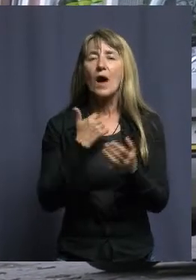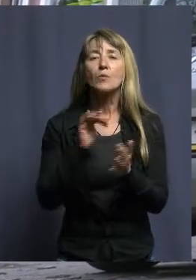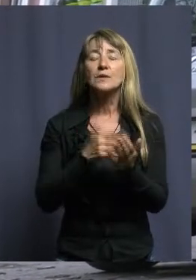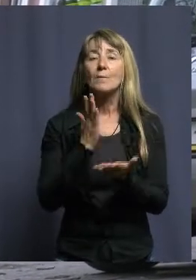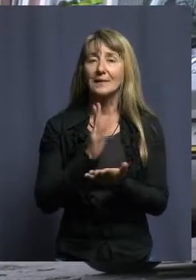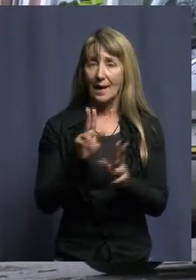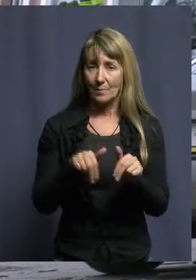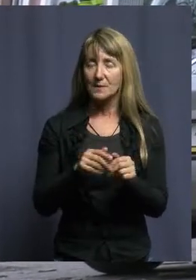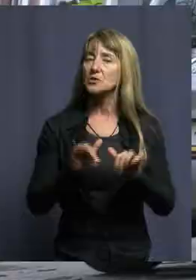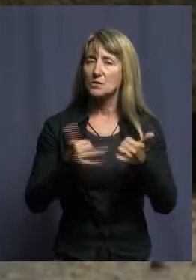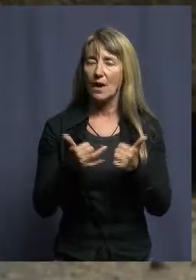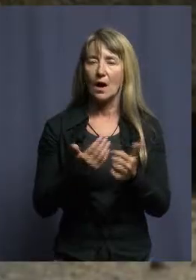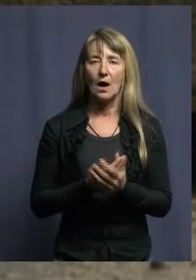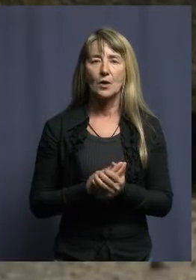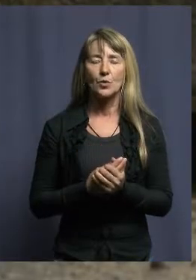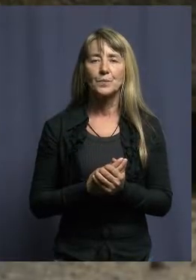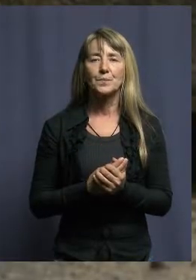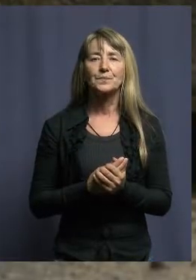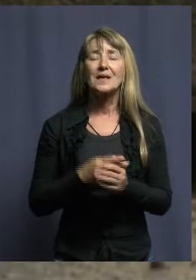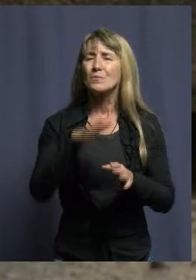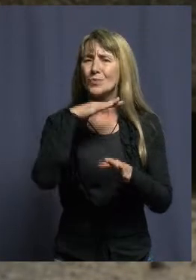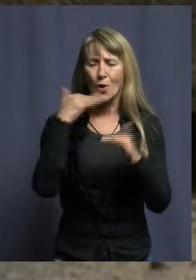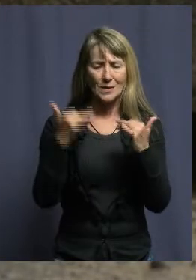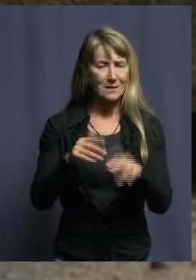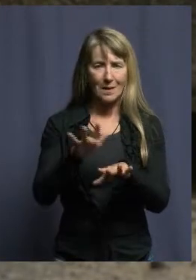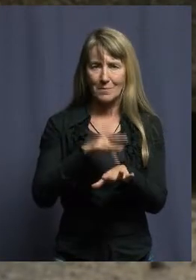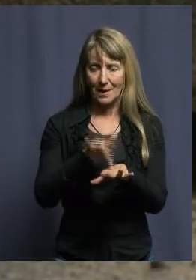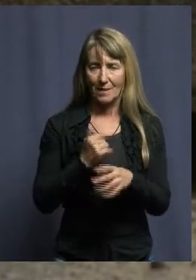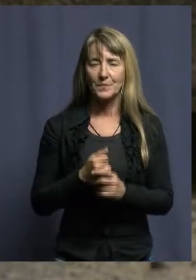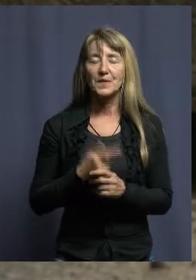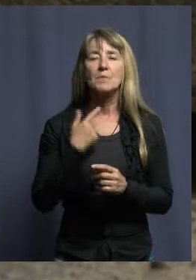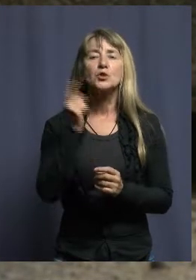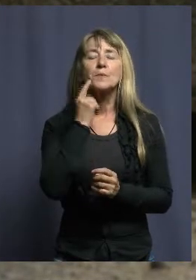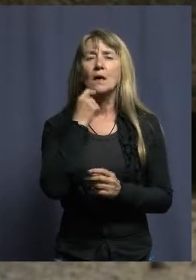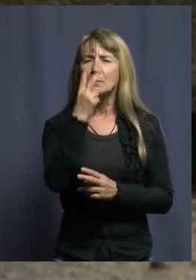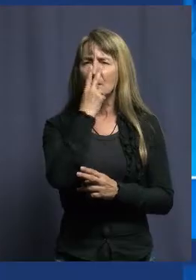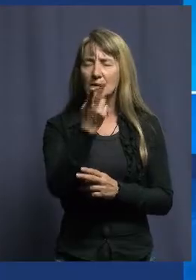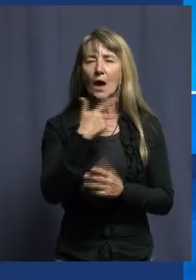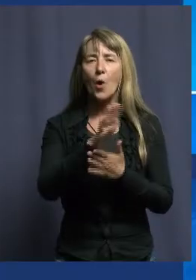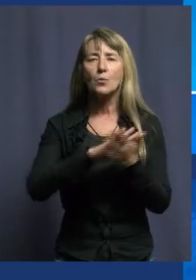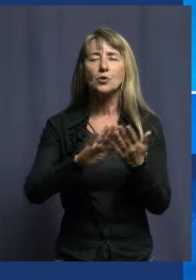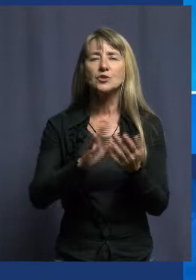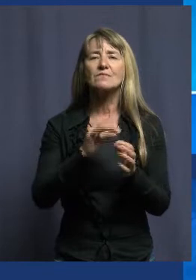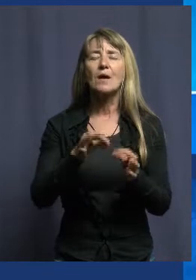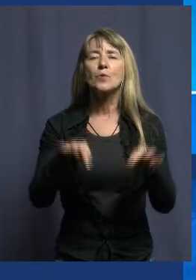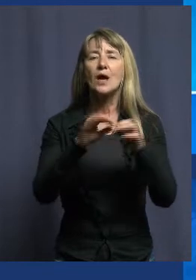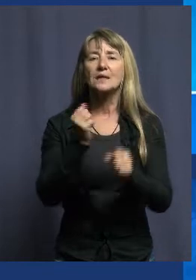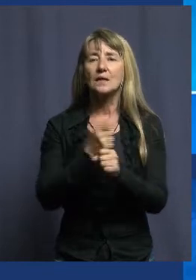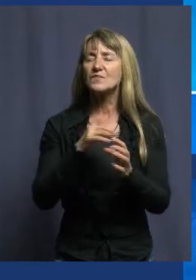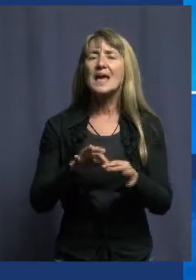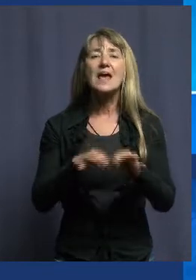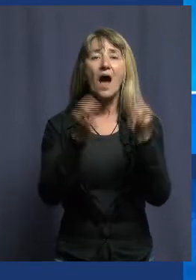Pa, zaista je prljav. Zaista je prljav. Imaćete priliku da recimo vidite kako počinjemo sve projekte da radimo. I sve